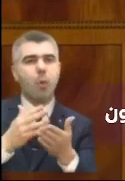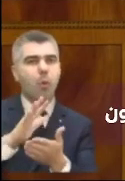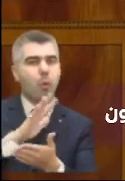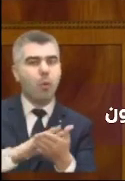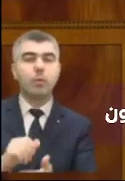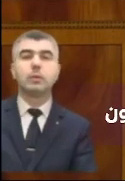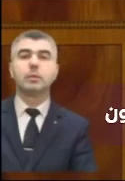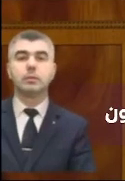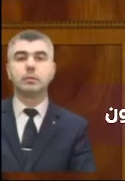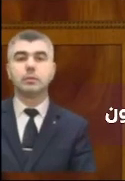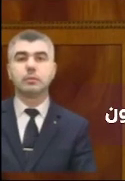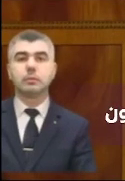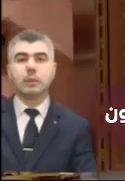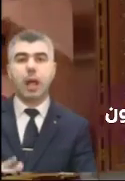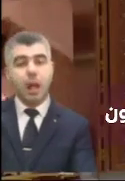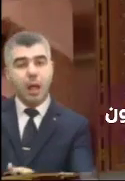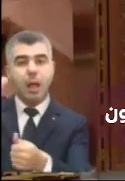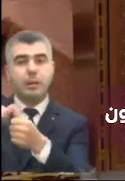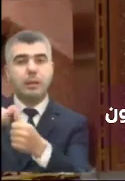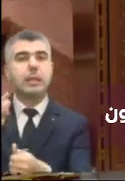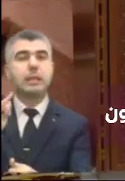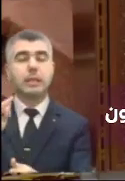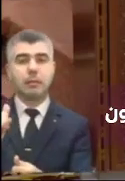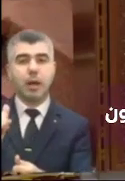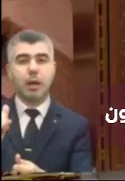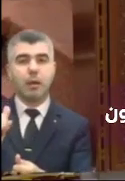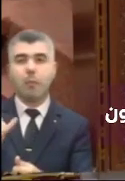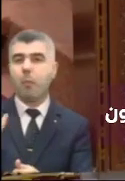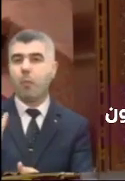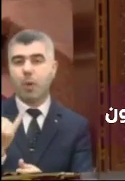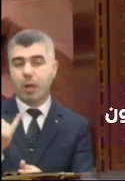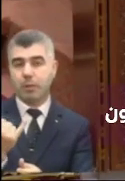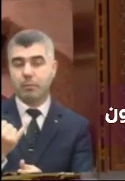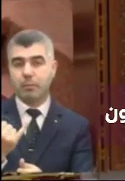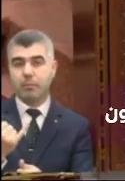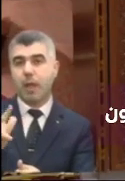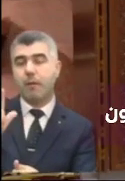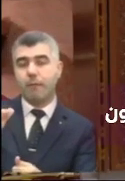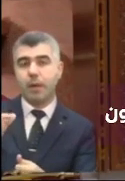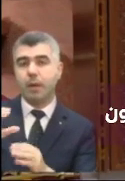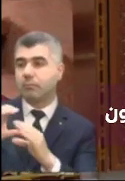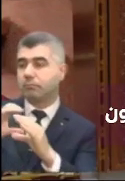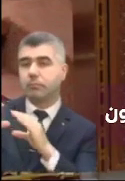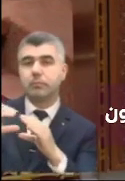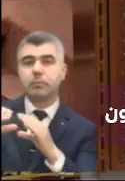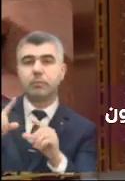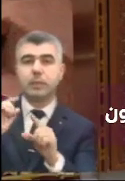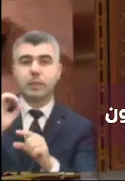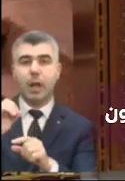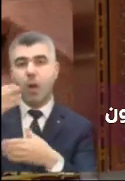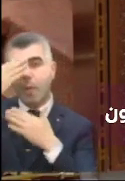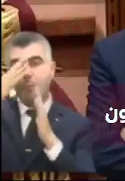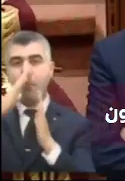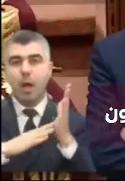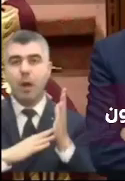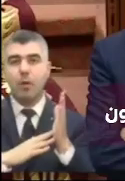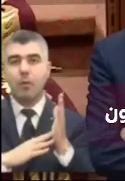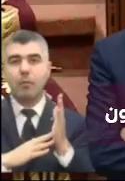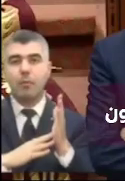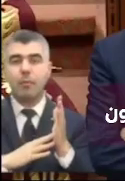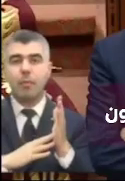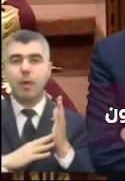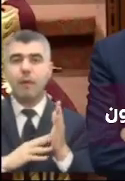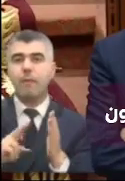ومدن أخرى كلها شاهد على ذلك كلها شاهدة على ذلك من خلال هذه الجاليات المغاربية التي